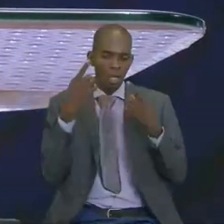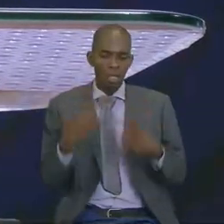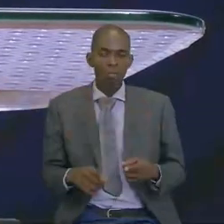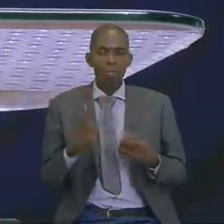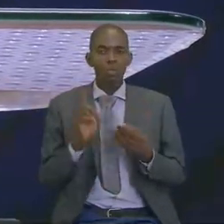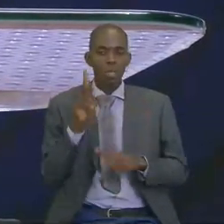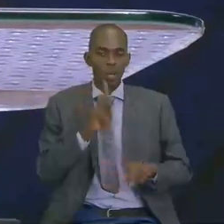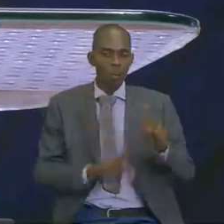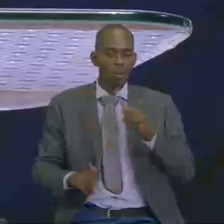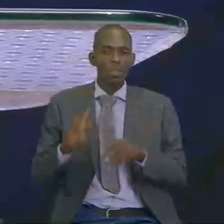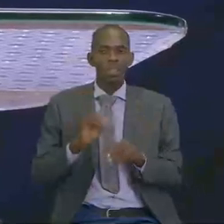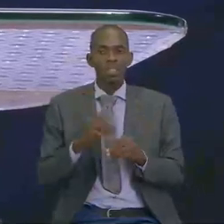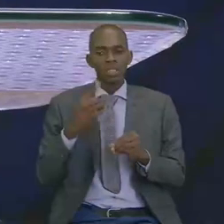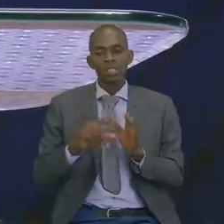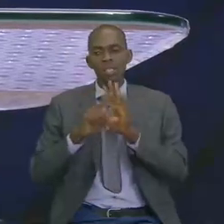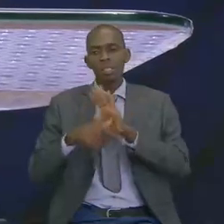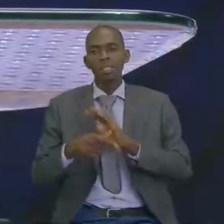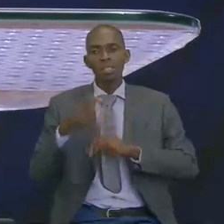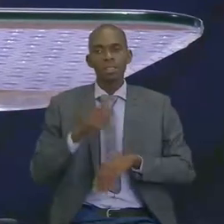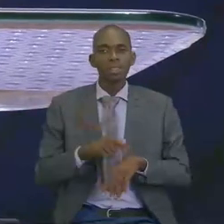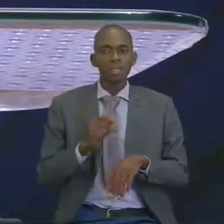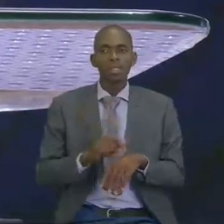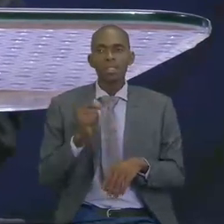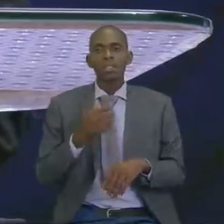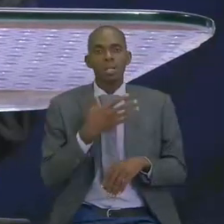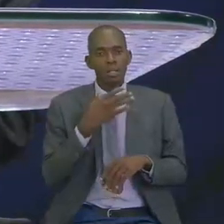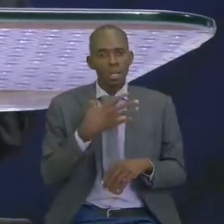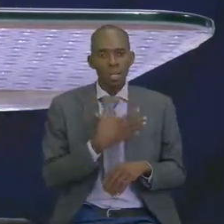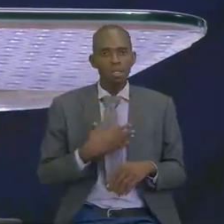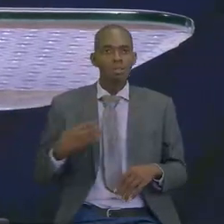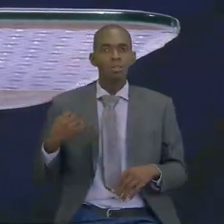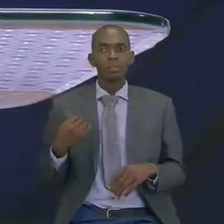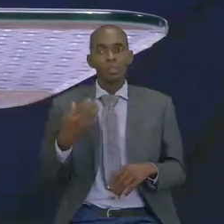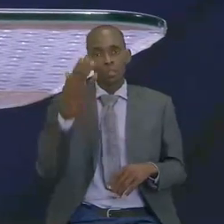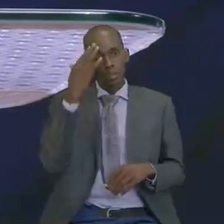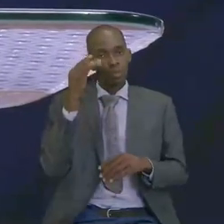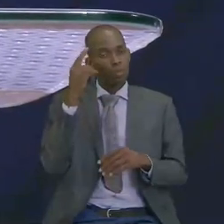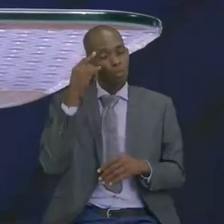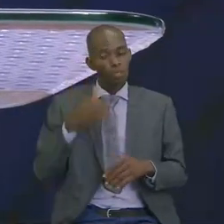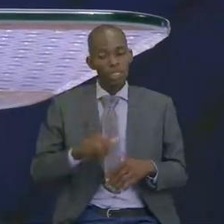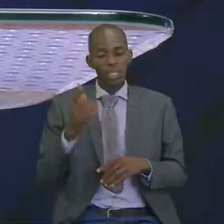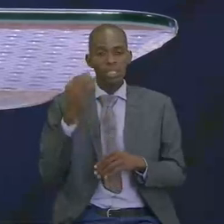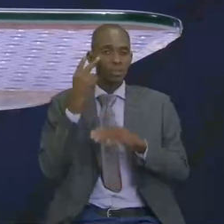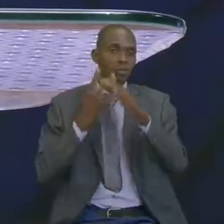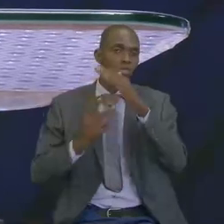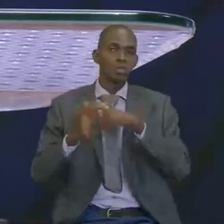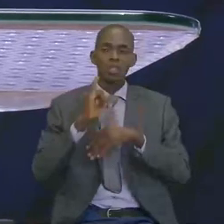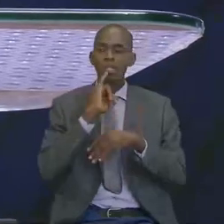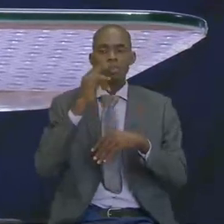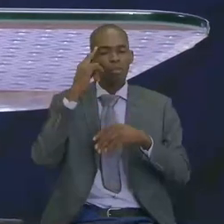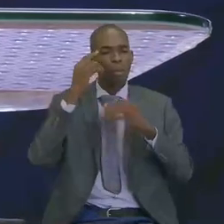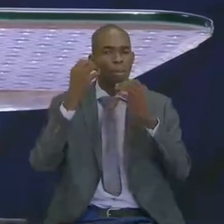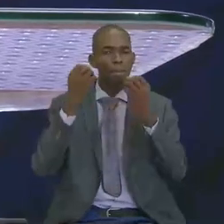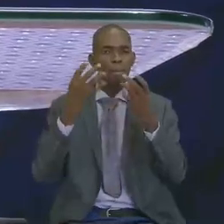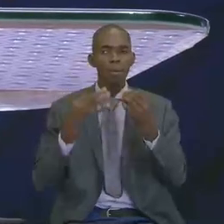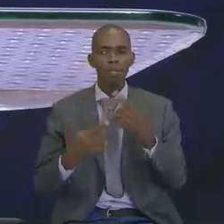de connaître ce qui doit arriver à ton peuple dans la suite des temps. Car la vision concerne encore ces temps-là. C'est comme